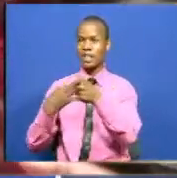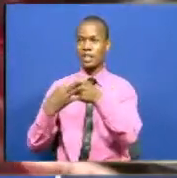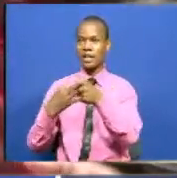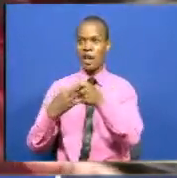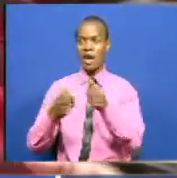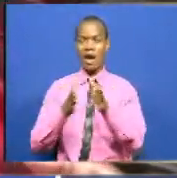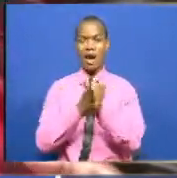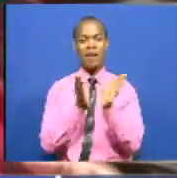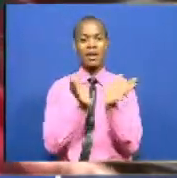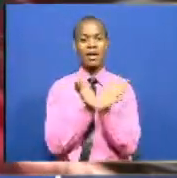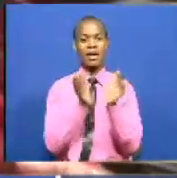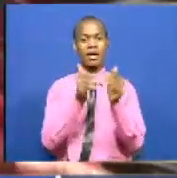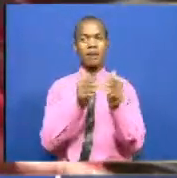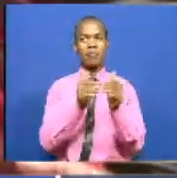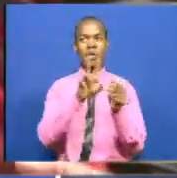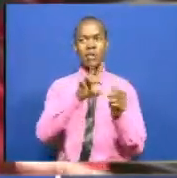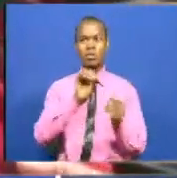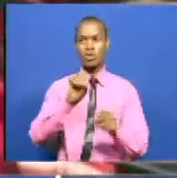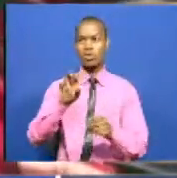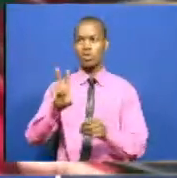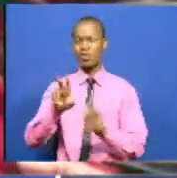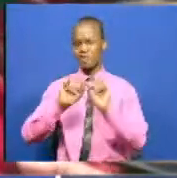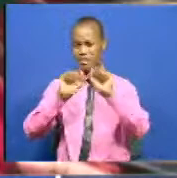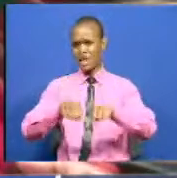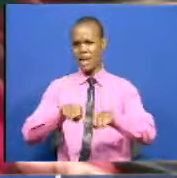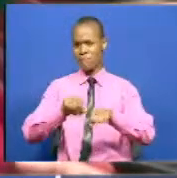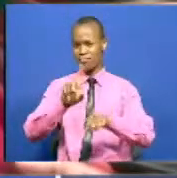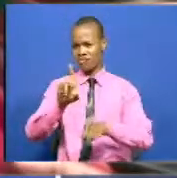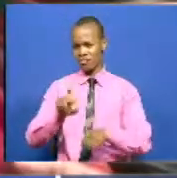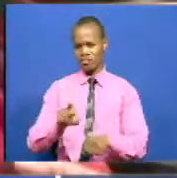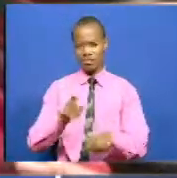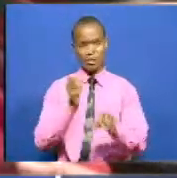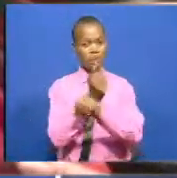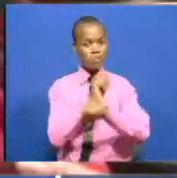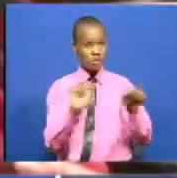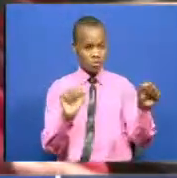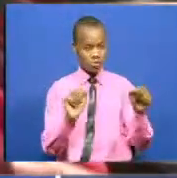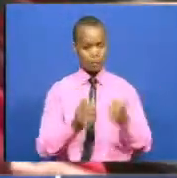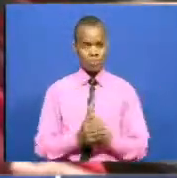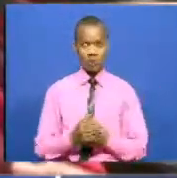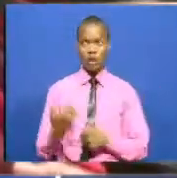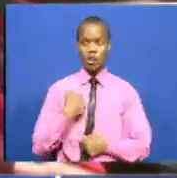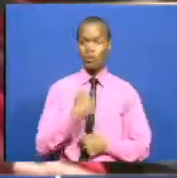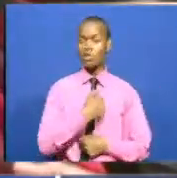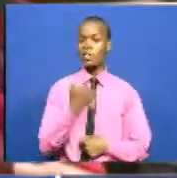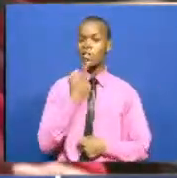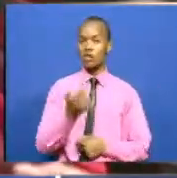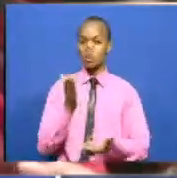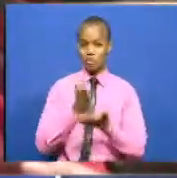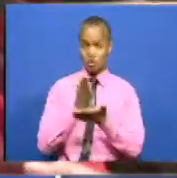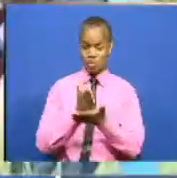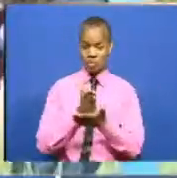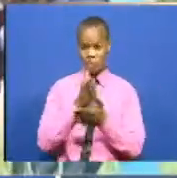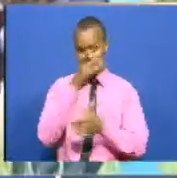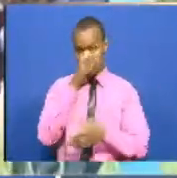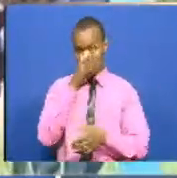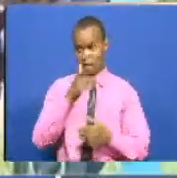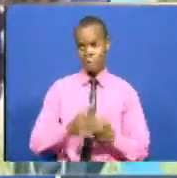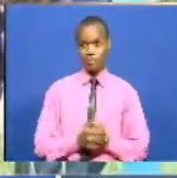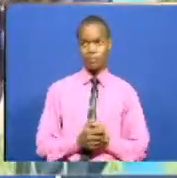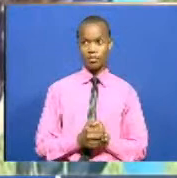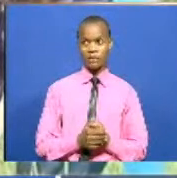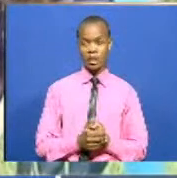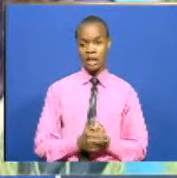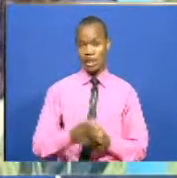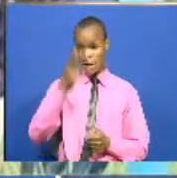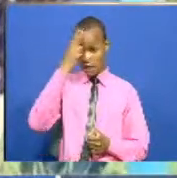kampuni ikazaliwa 2002. Hiyo inawezekana kweli? Kwa hivyo tungependa kusema ya kwamba hii ni ukora ambayo inaendelea hapa. Kajiado County Land